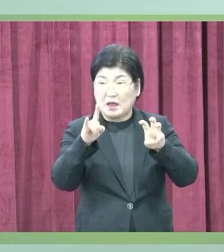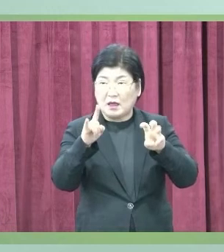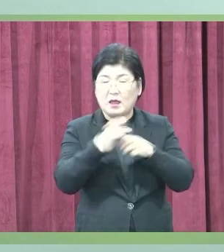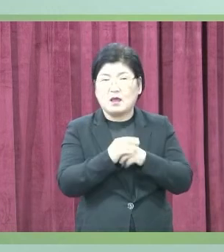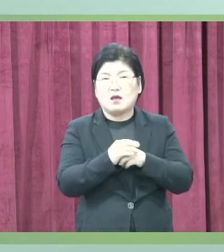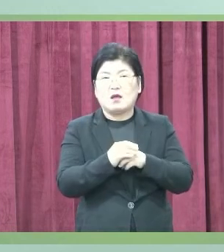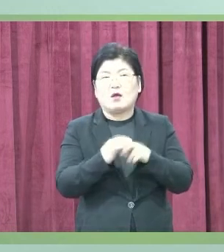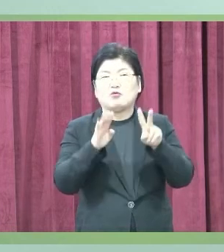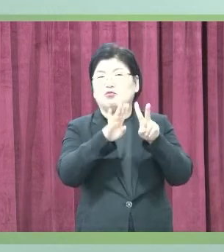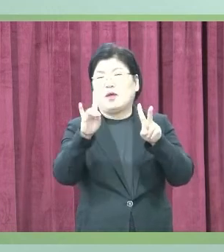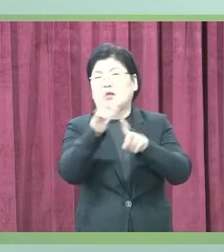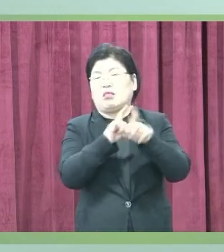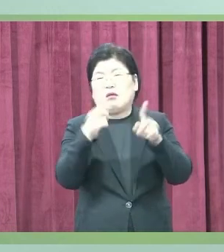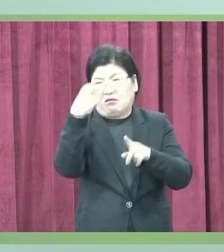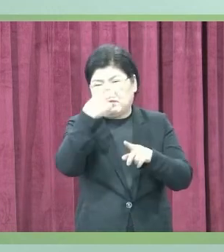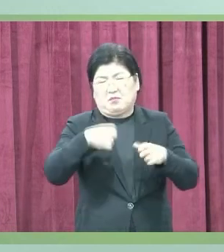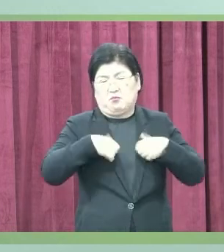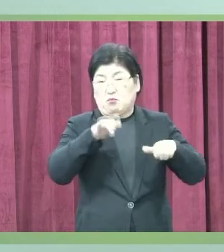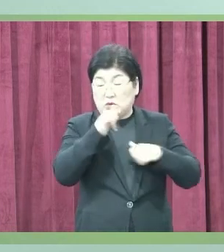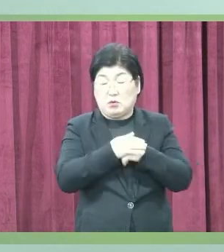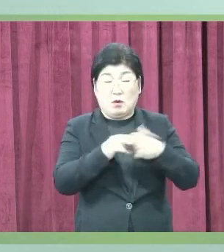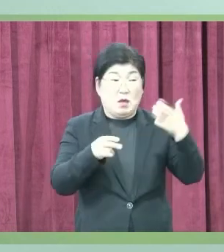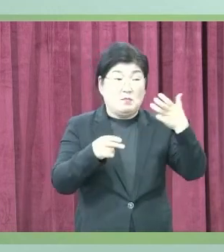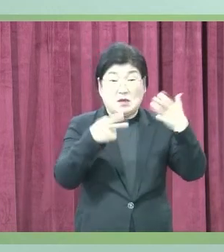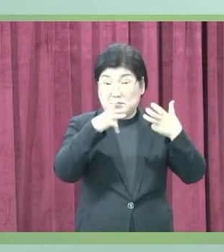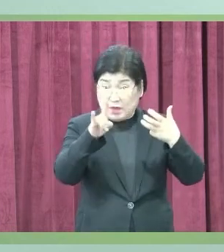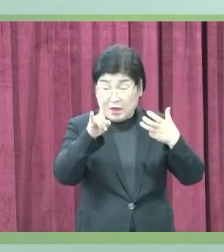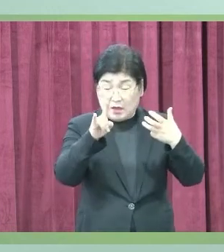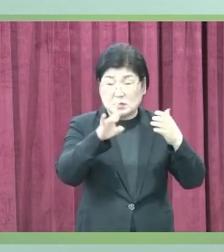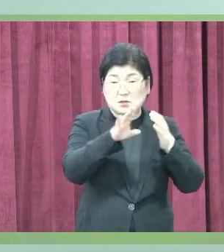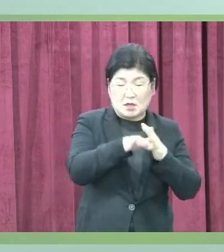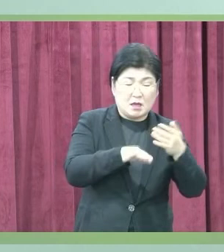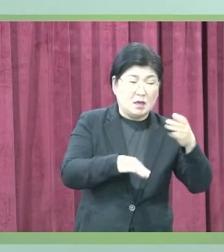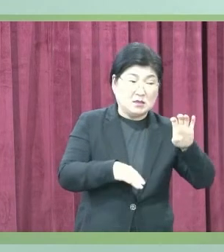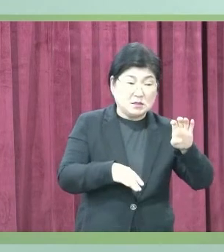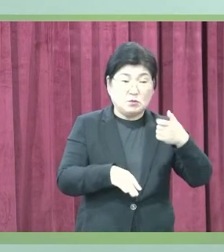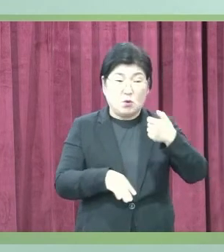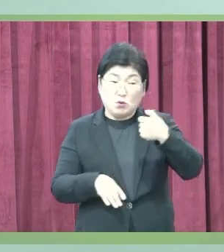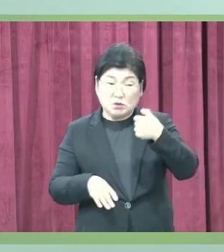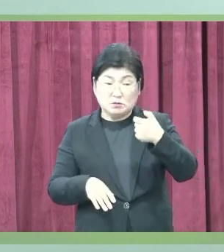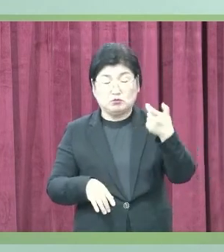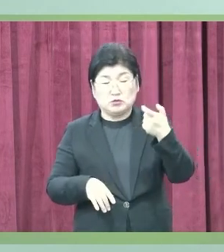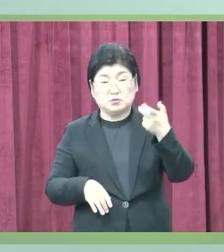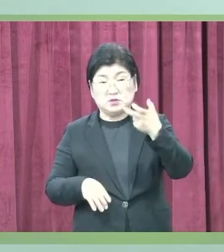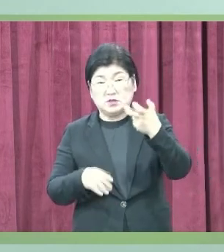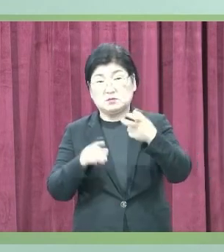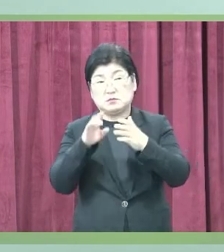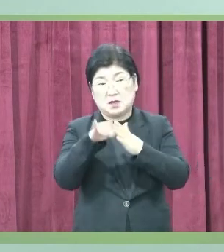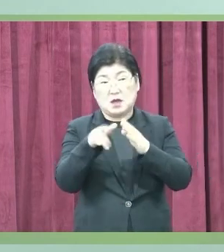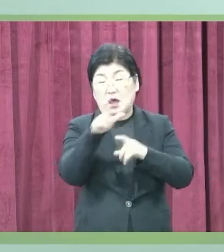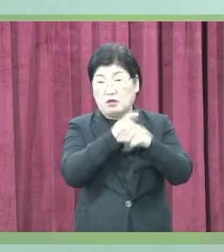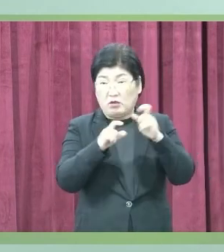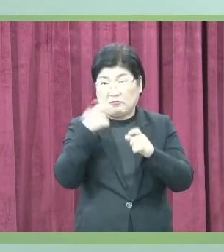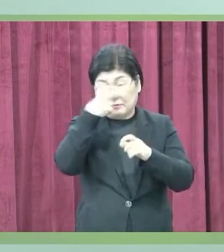미수검률이 높은 걸로 나타났고요. 반면에 80대에 비해서는 40, 50대, 60, 70대가 수검률이 더 높은 것을